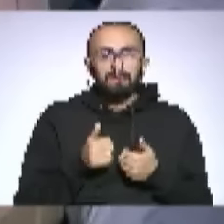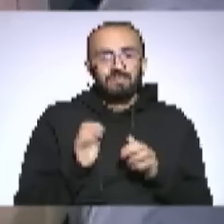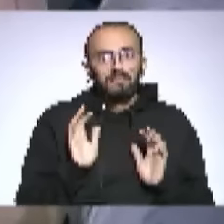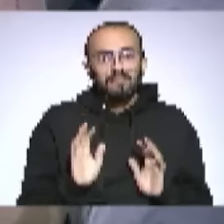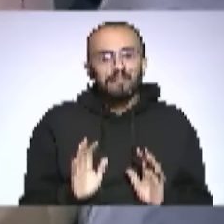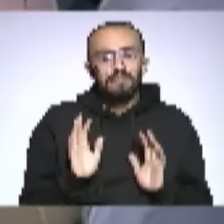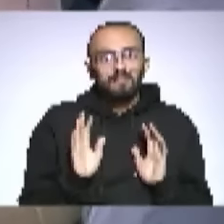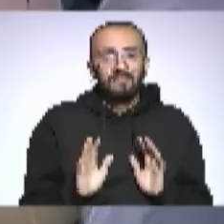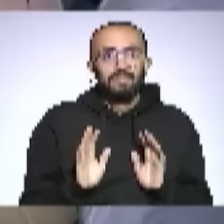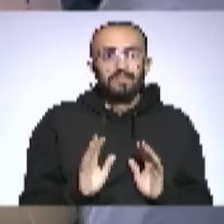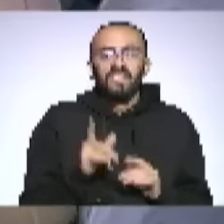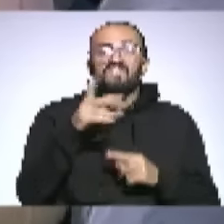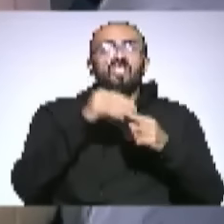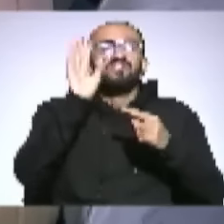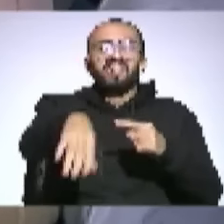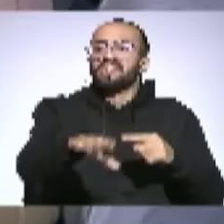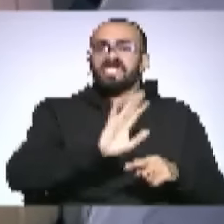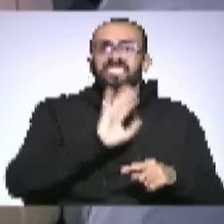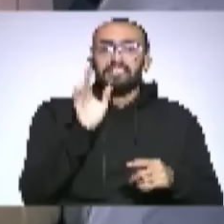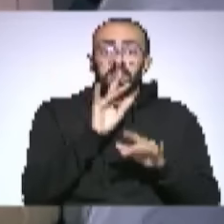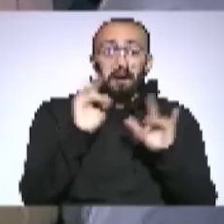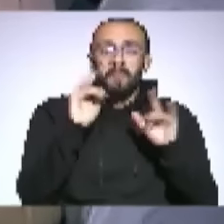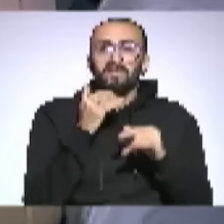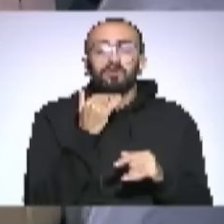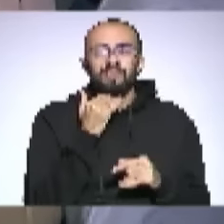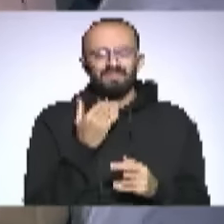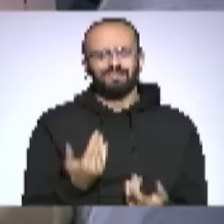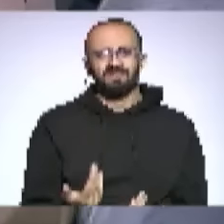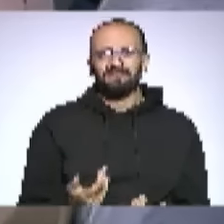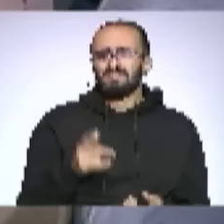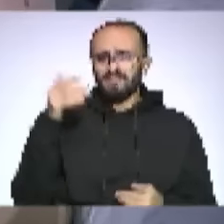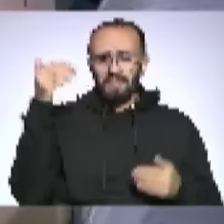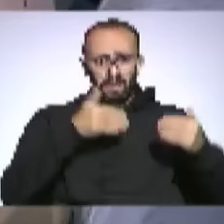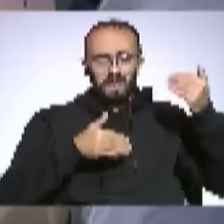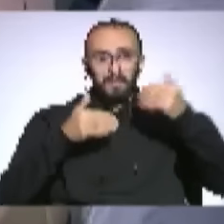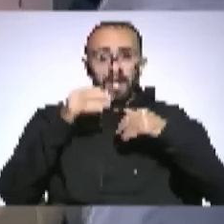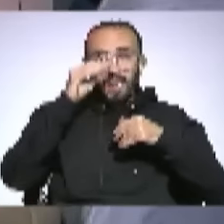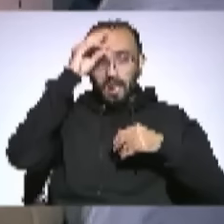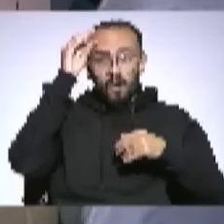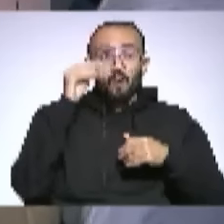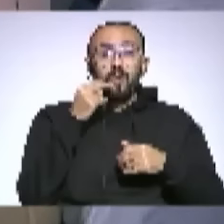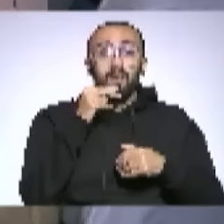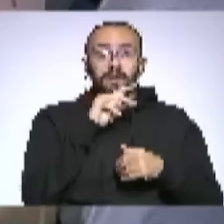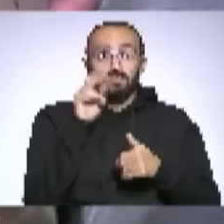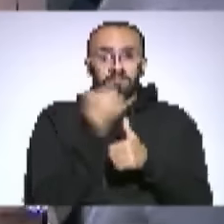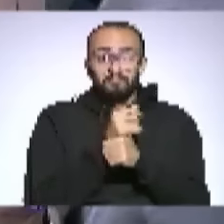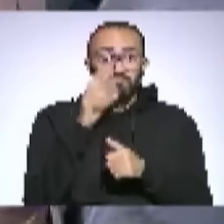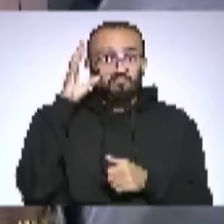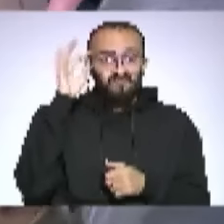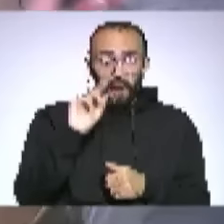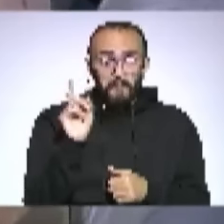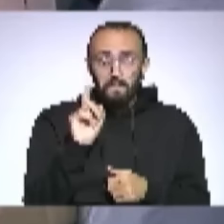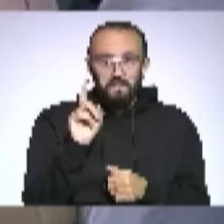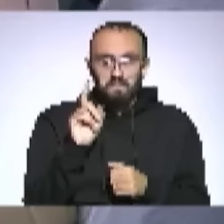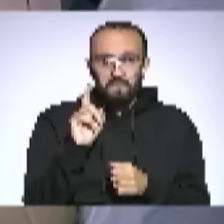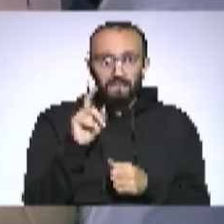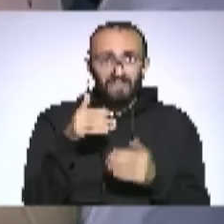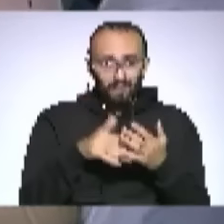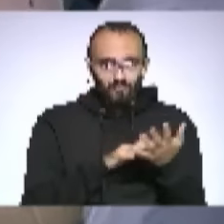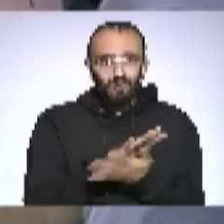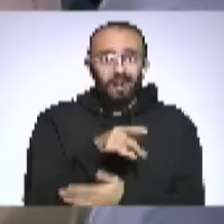انت اكيد في حاجه ناقصاك والحقيقه ان النوع ده من المتطفلين لو الزوجين ما تعاملو معاه حكمه هيتاثر وتحصل